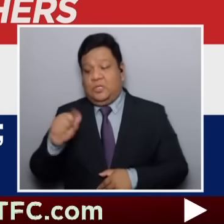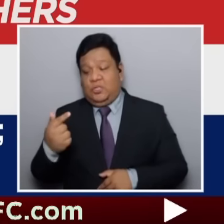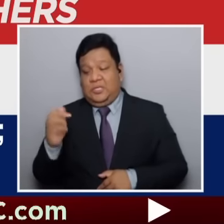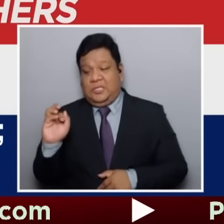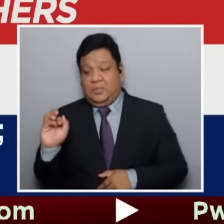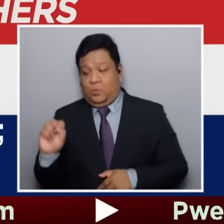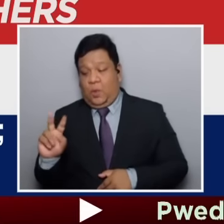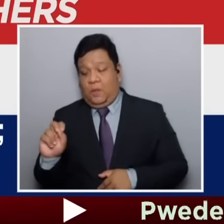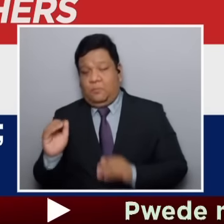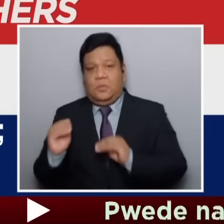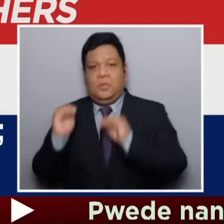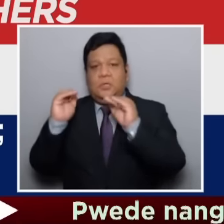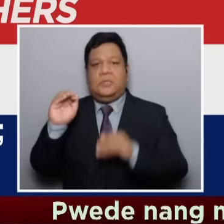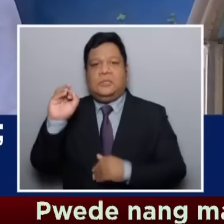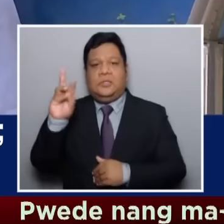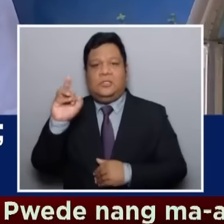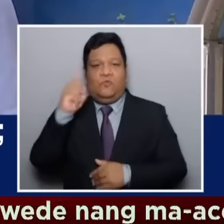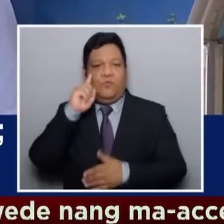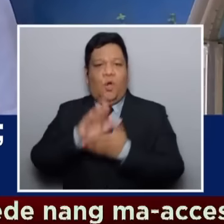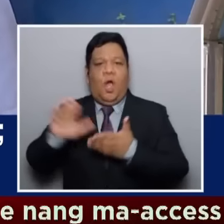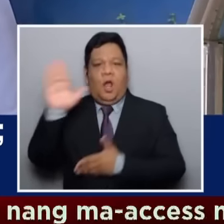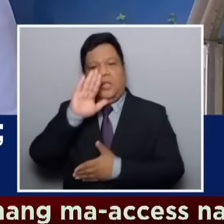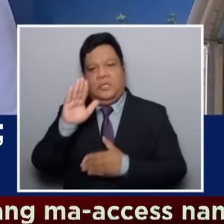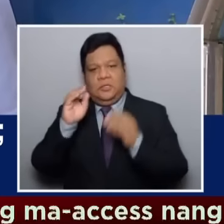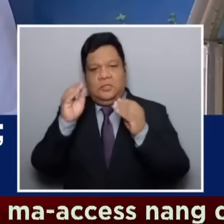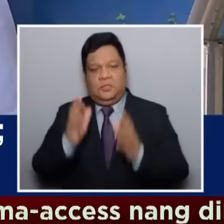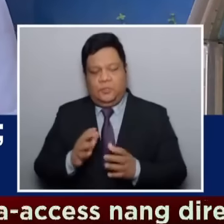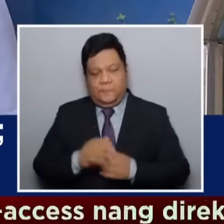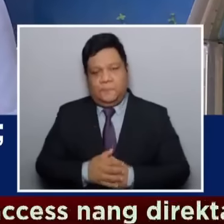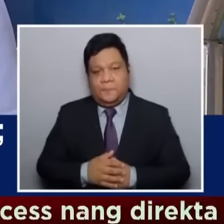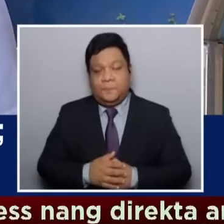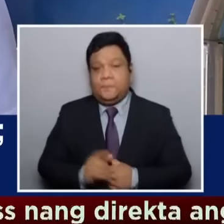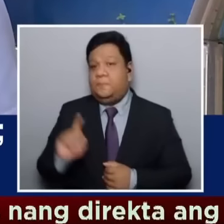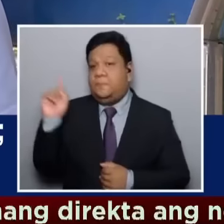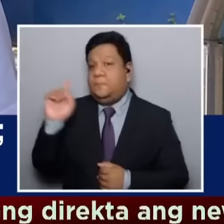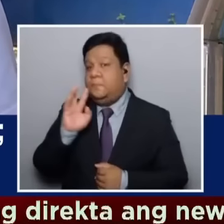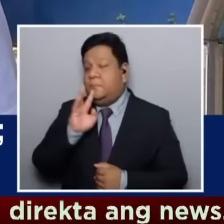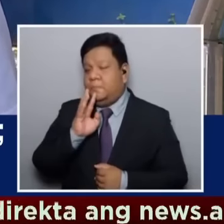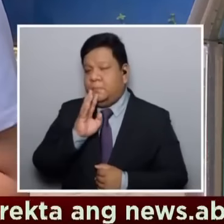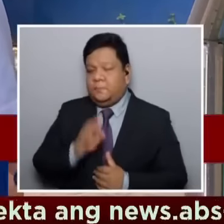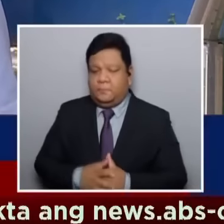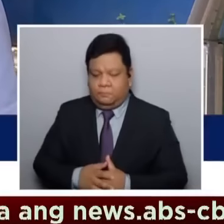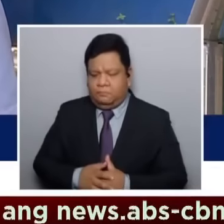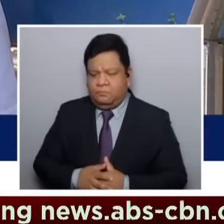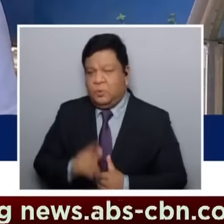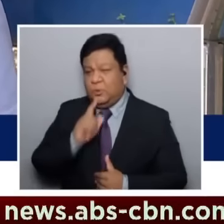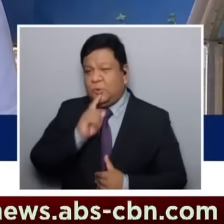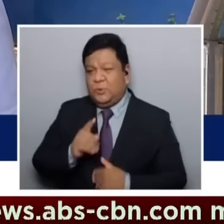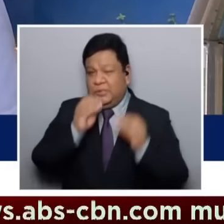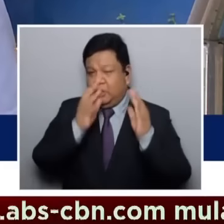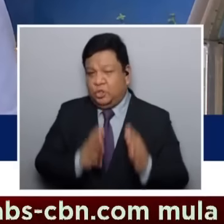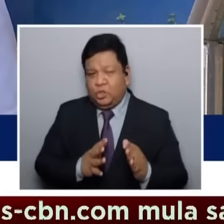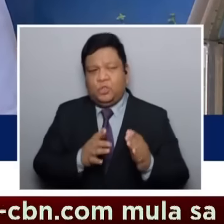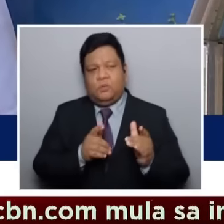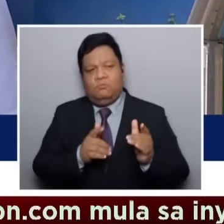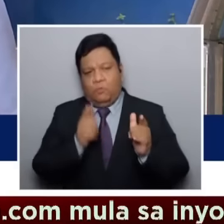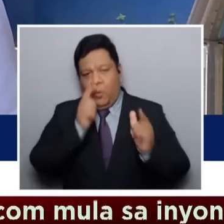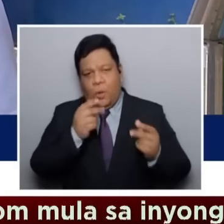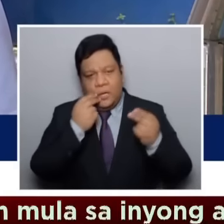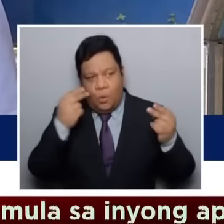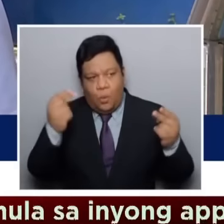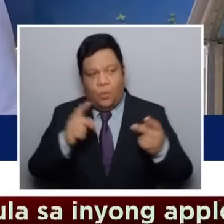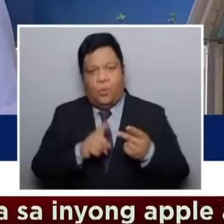sa instructors sa kolehiyo. Pangalawang magulang, mga bayani at frontliner. Ilan lamang yan sa mga bansag sa